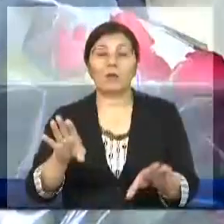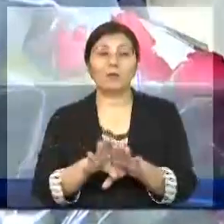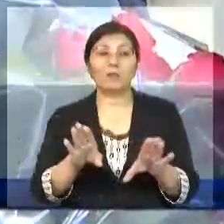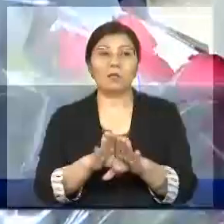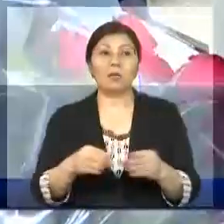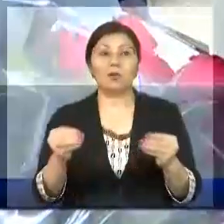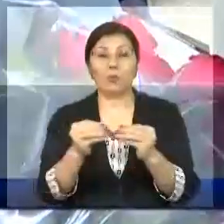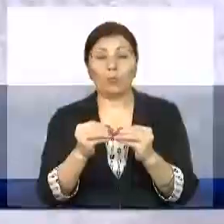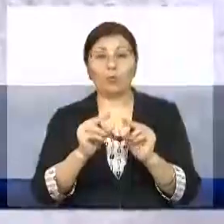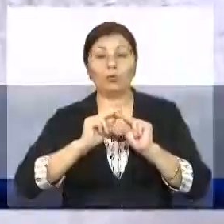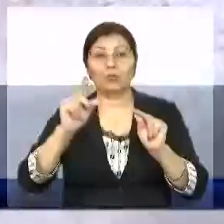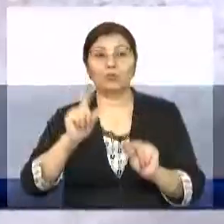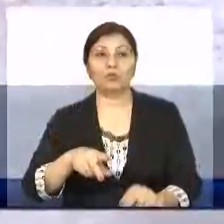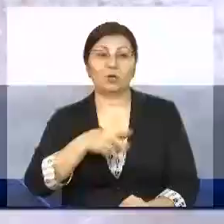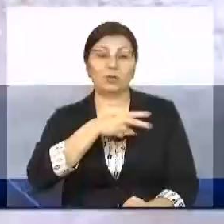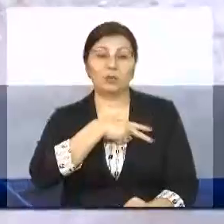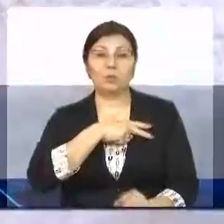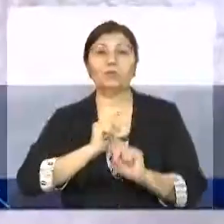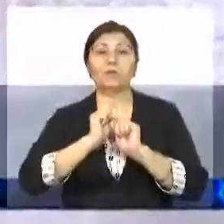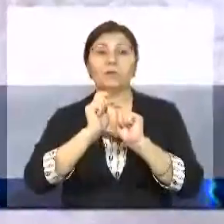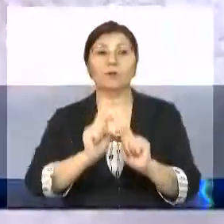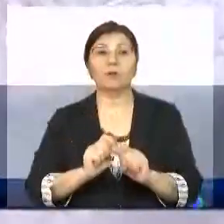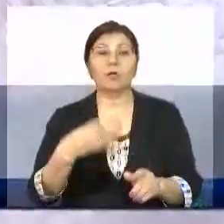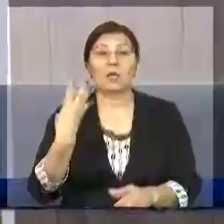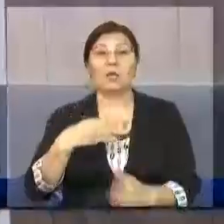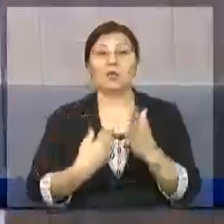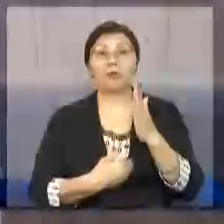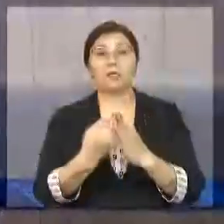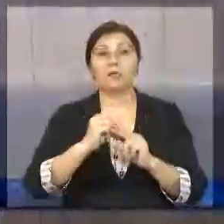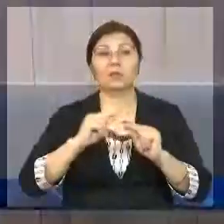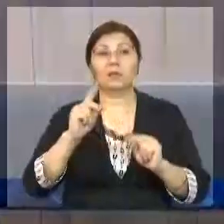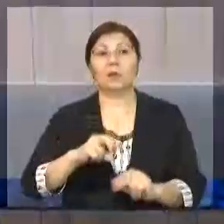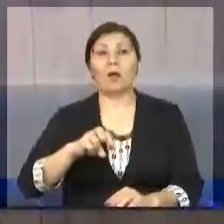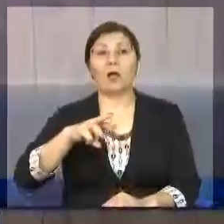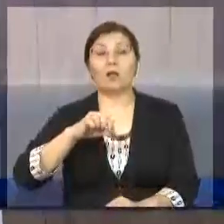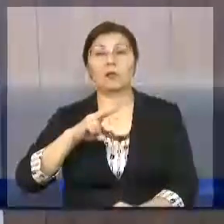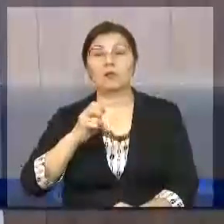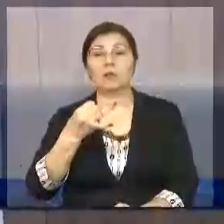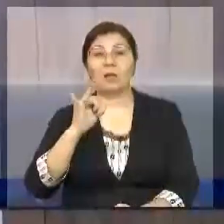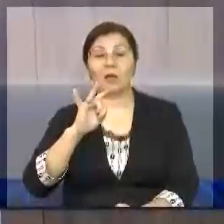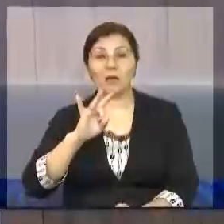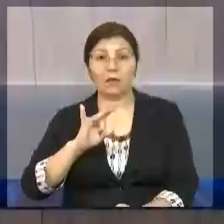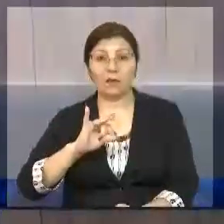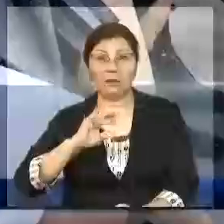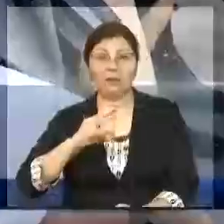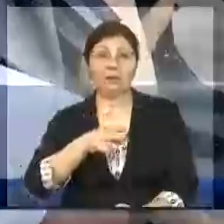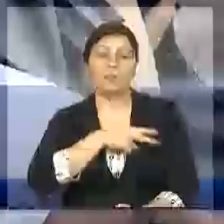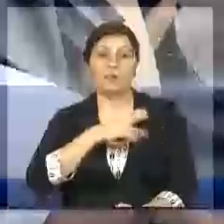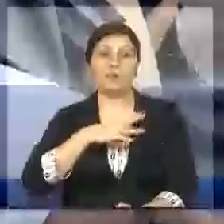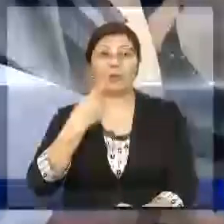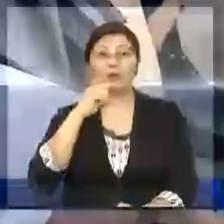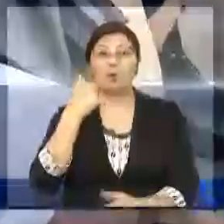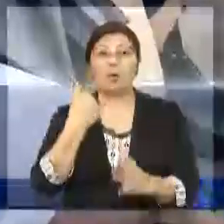10 ұстаз еңбек ардагері төсбелгісімен марапатталды. 40-тан астам мұғалім Ыбырай Алтынсарин төсбелгісінің иегері атанды. Олардың қатарында